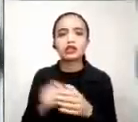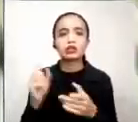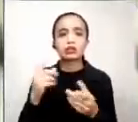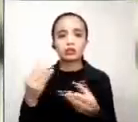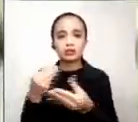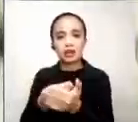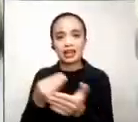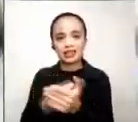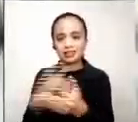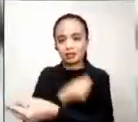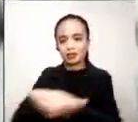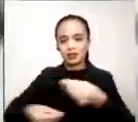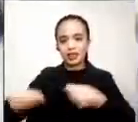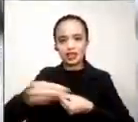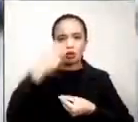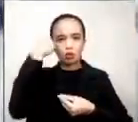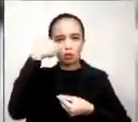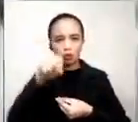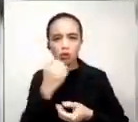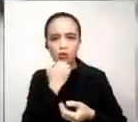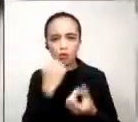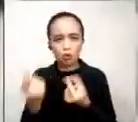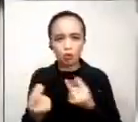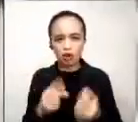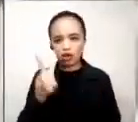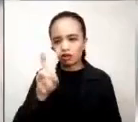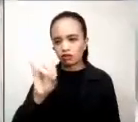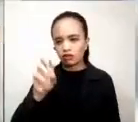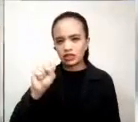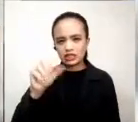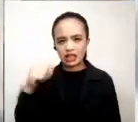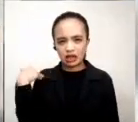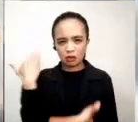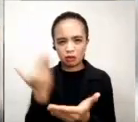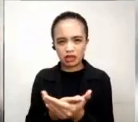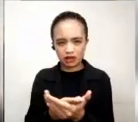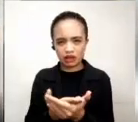irregularidad sa Visa Upon Arrival Program.